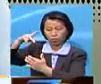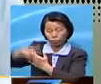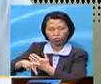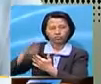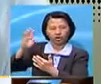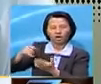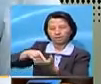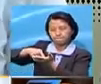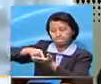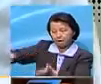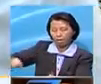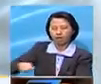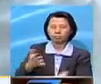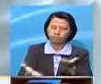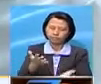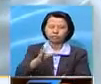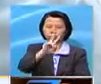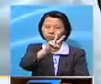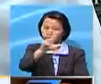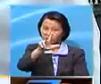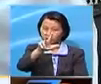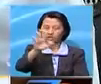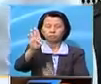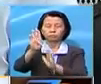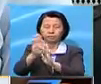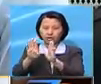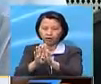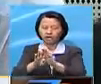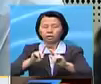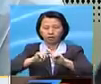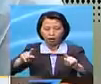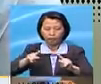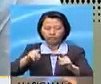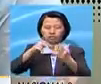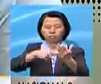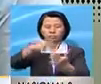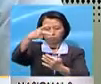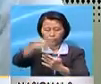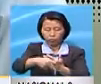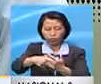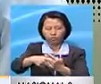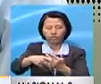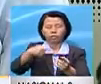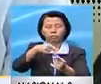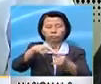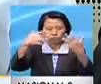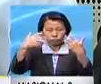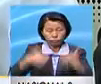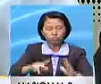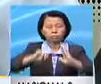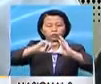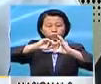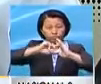menelan belanja RM23 bilion. Tetapi bila projek ini